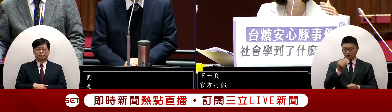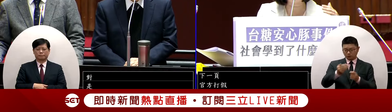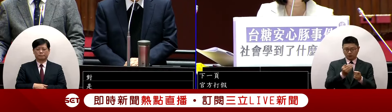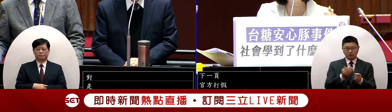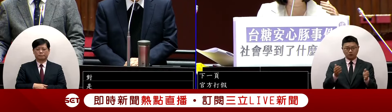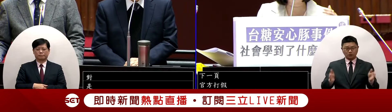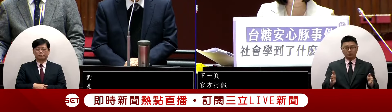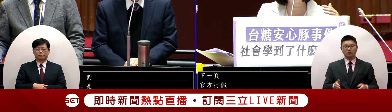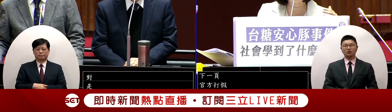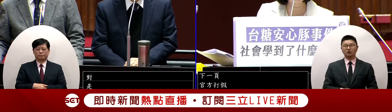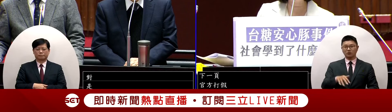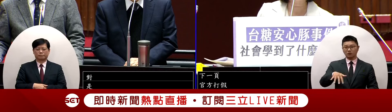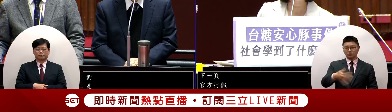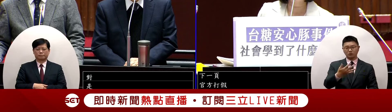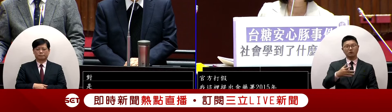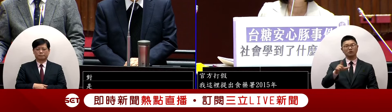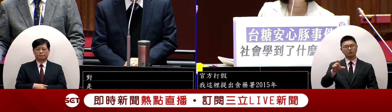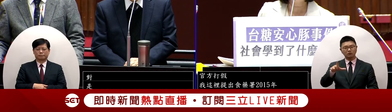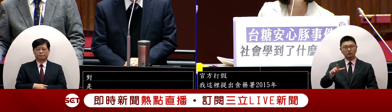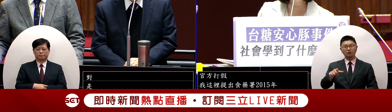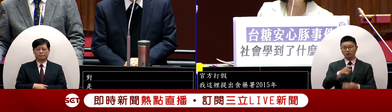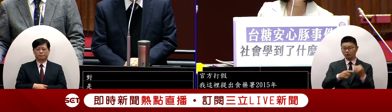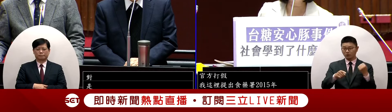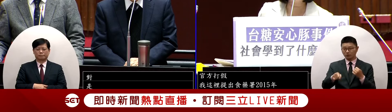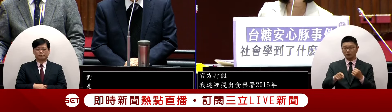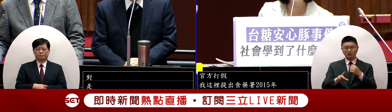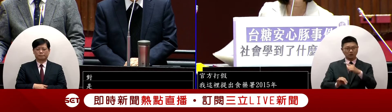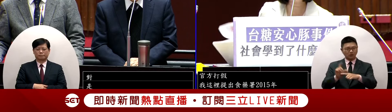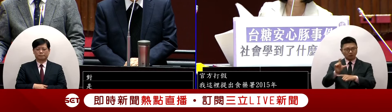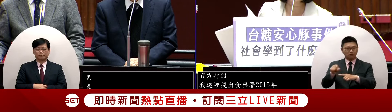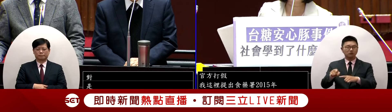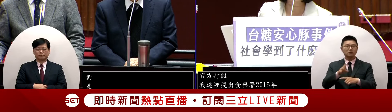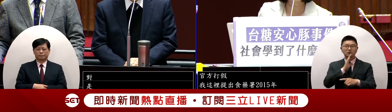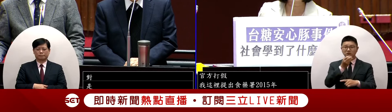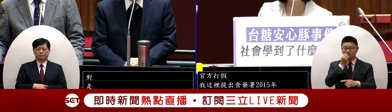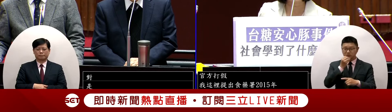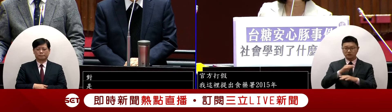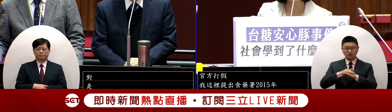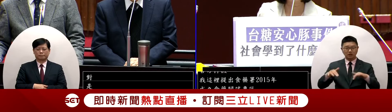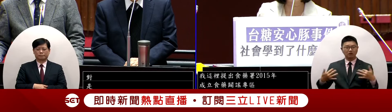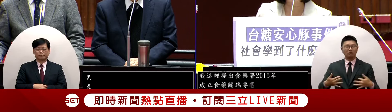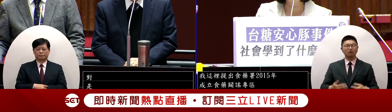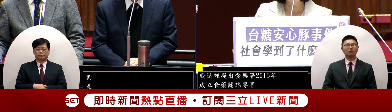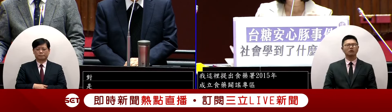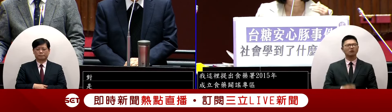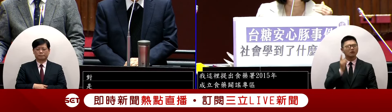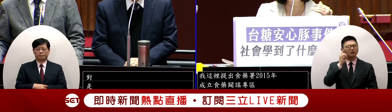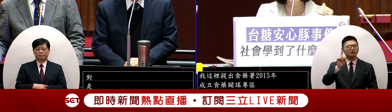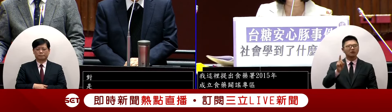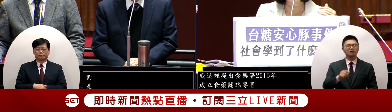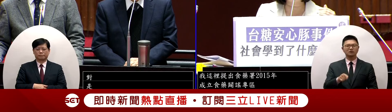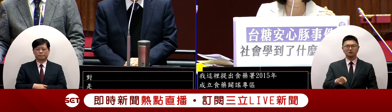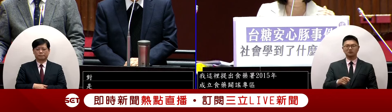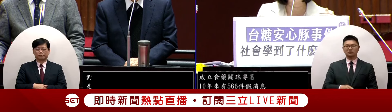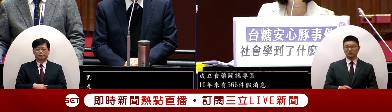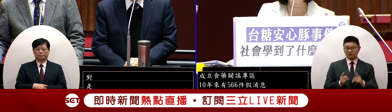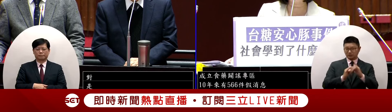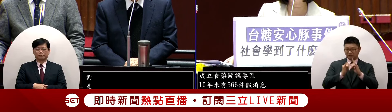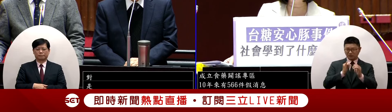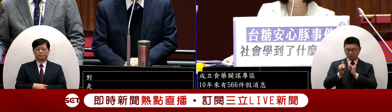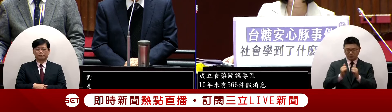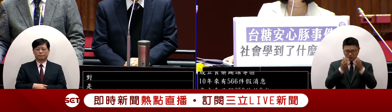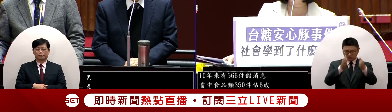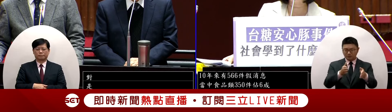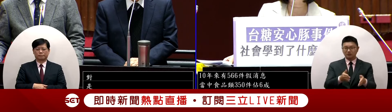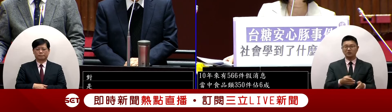有566件，60%是食安，所以这我们需要重建全民的辨识食安假